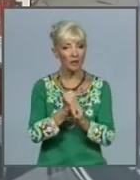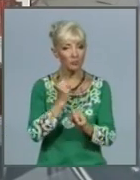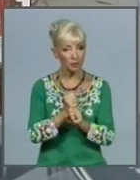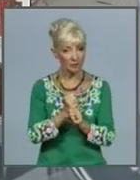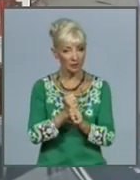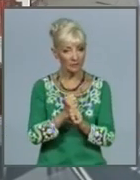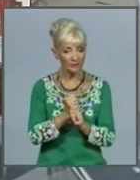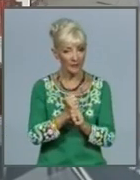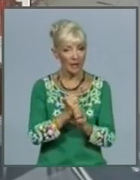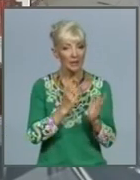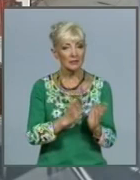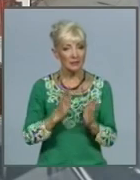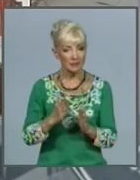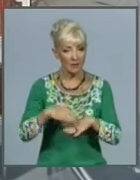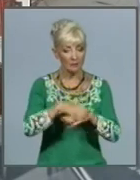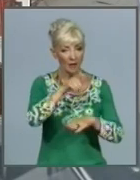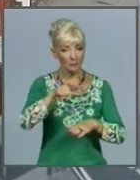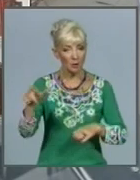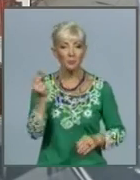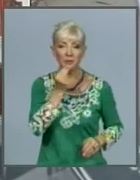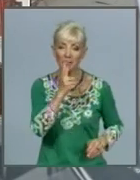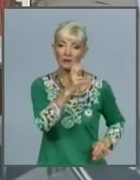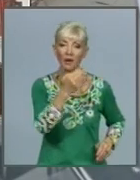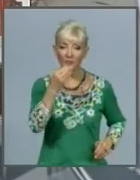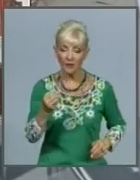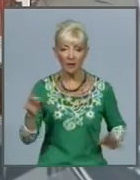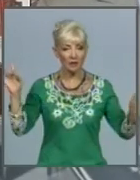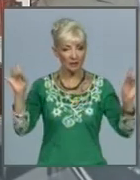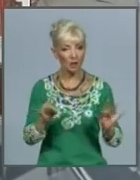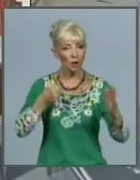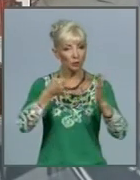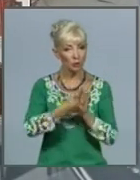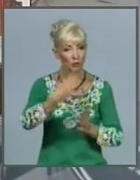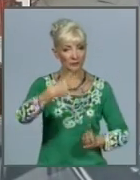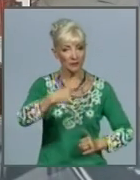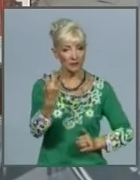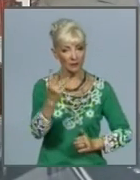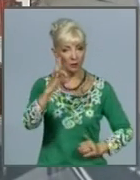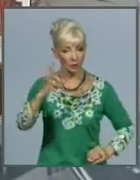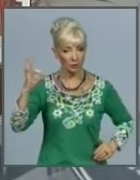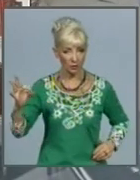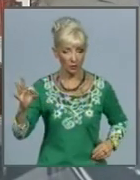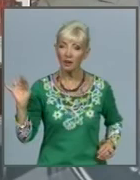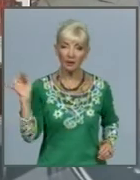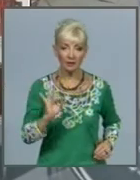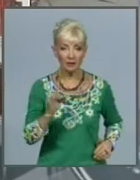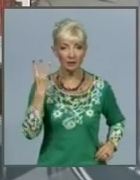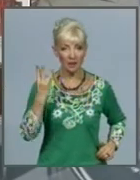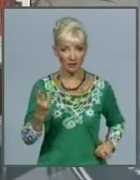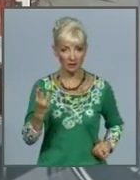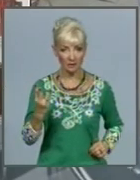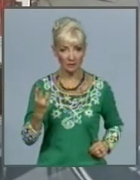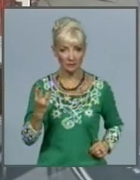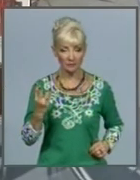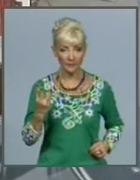общественного питания, это кафе, ресторанов до 22:00. И третье, если